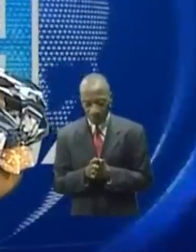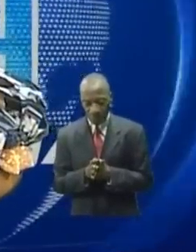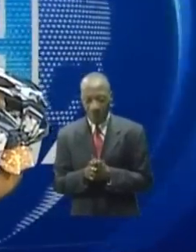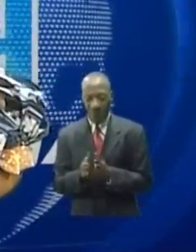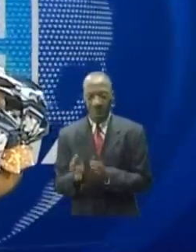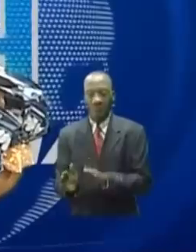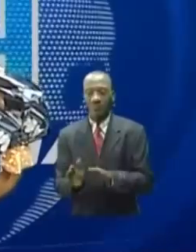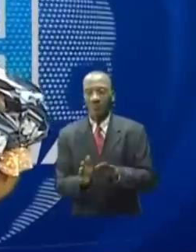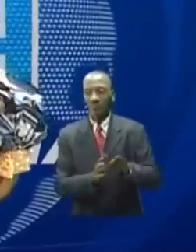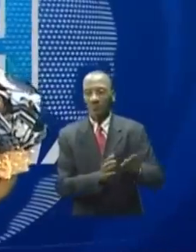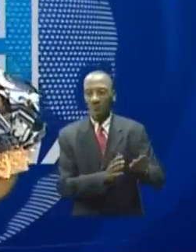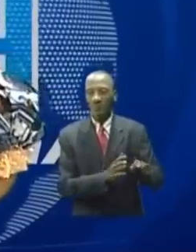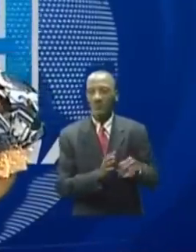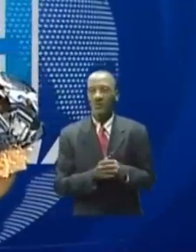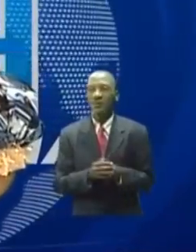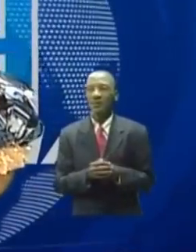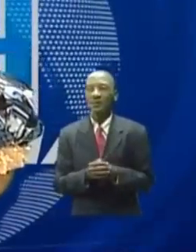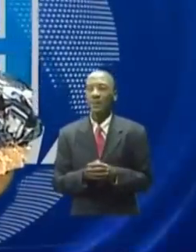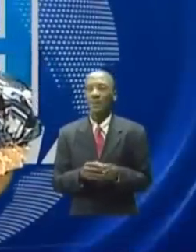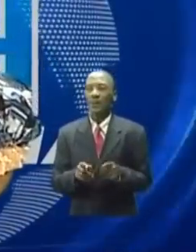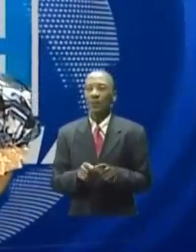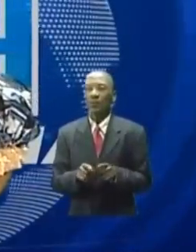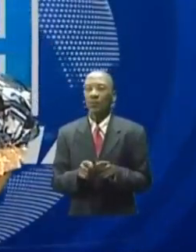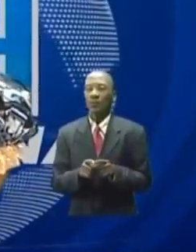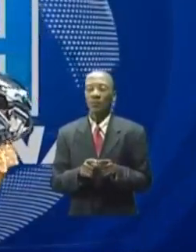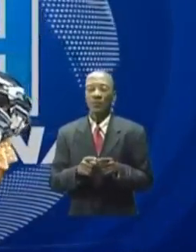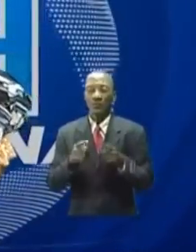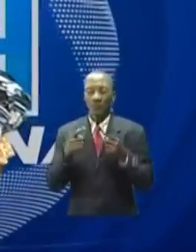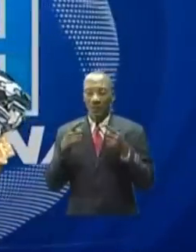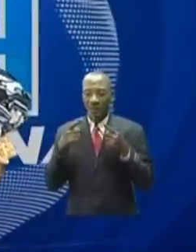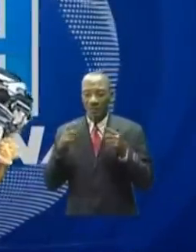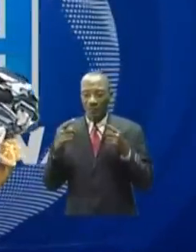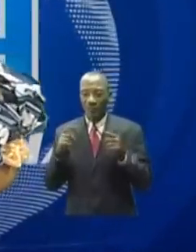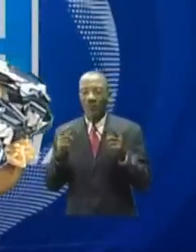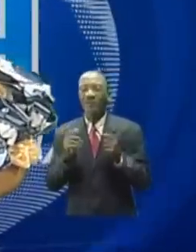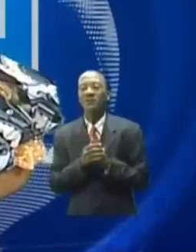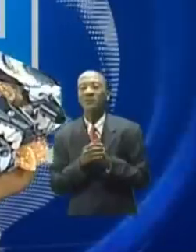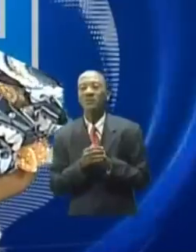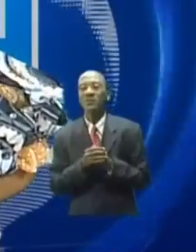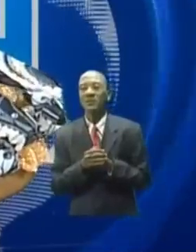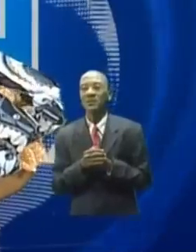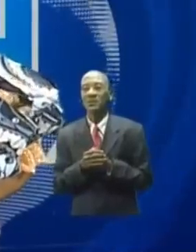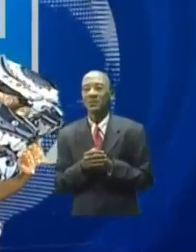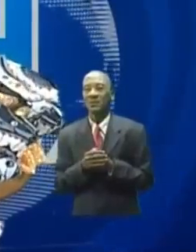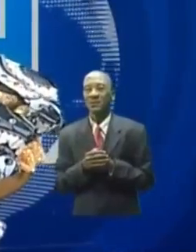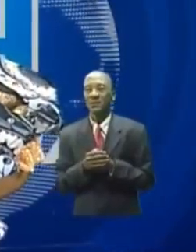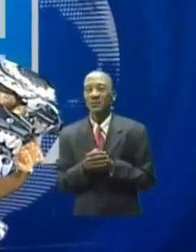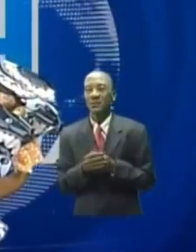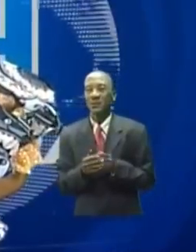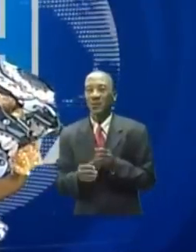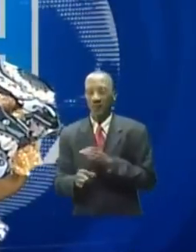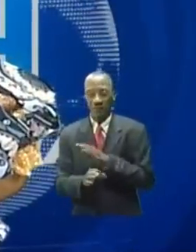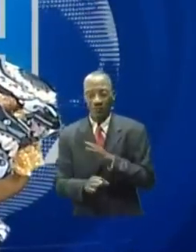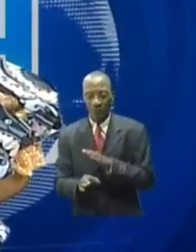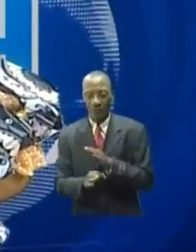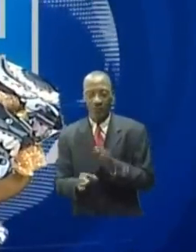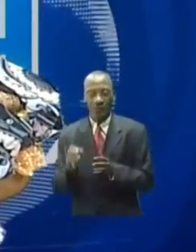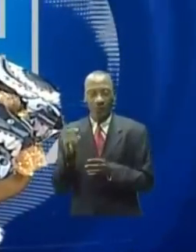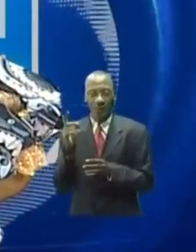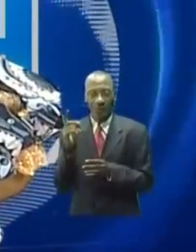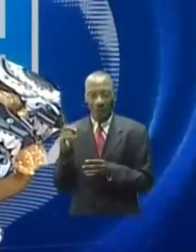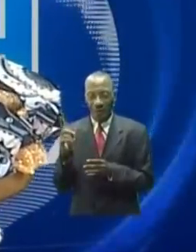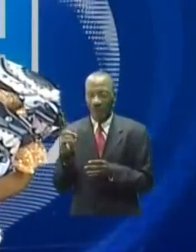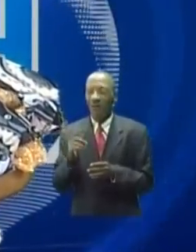jours la capitale de l'OPDAD. L'Organisation des Premières Dames d'Afrique pour le Développement a choisi la capitale congolaise pour célébrer